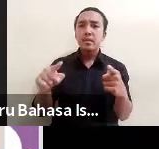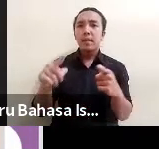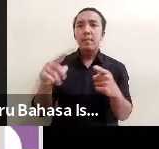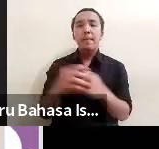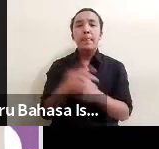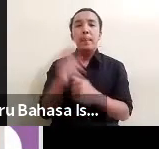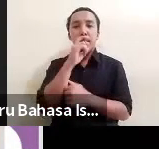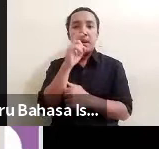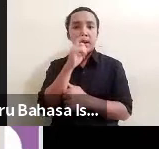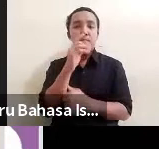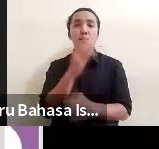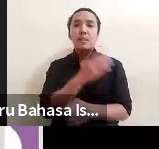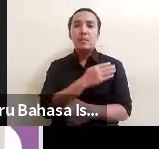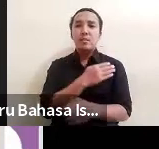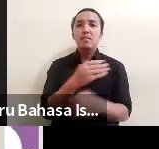pemerintah daerah,